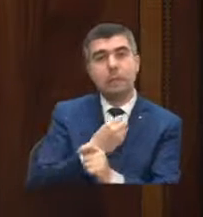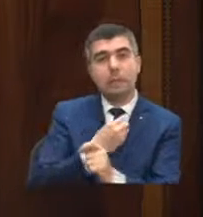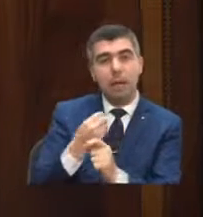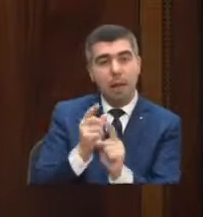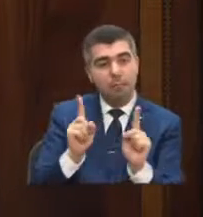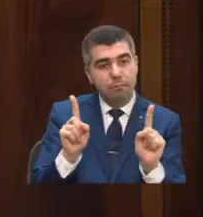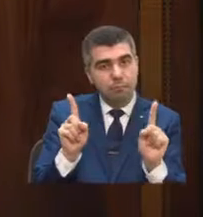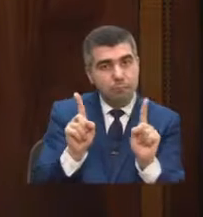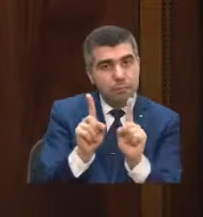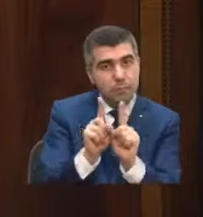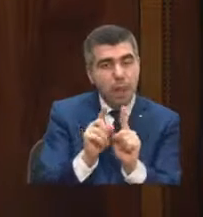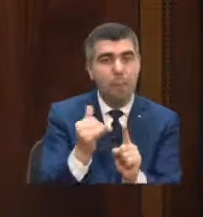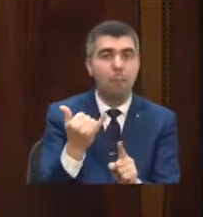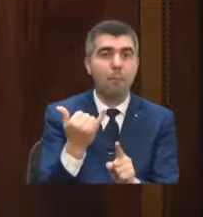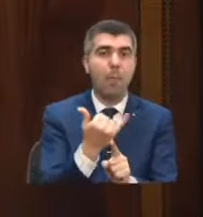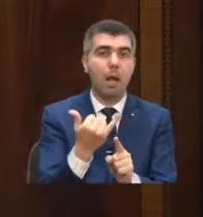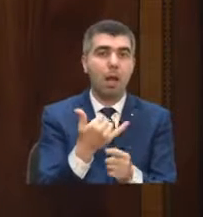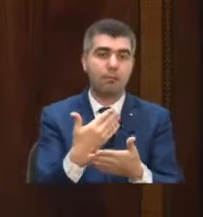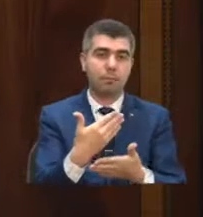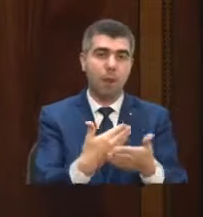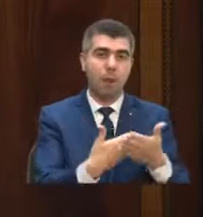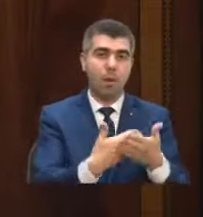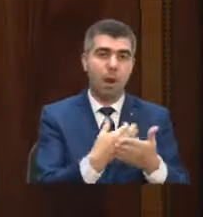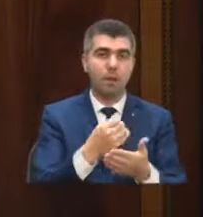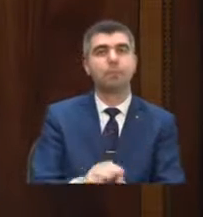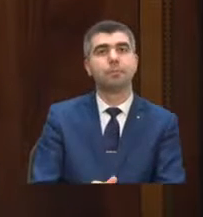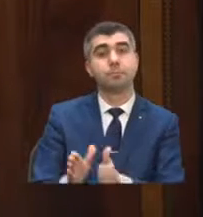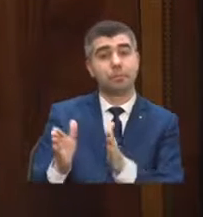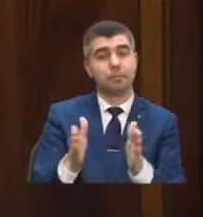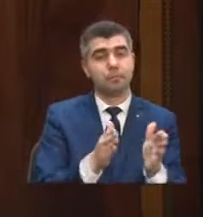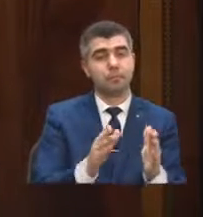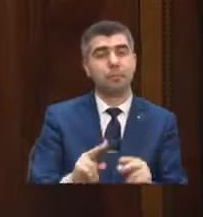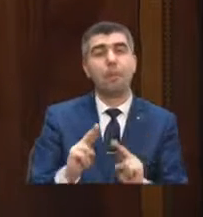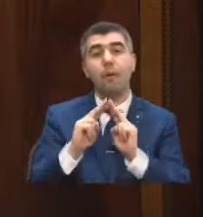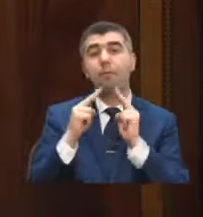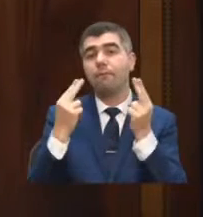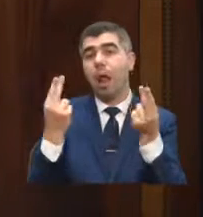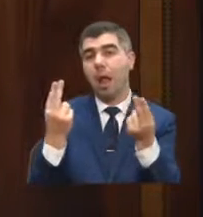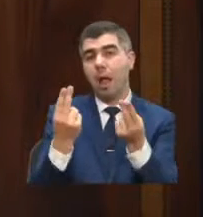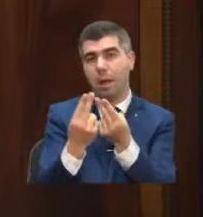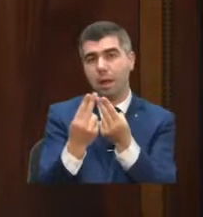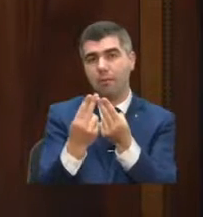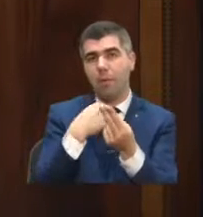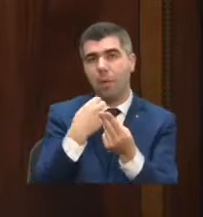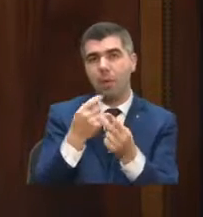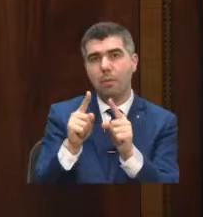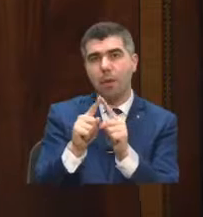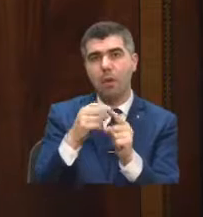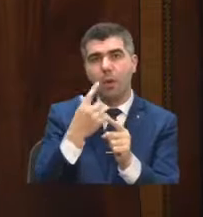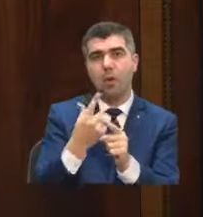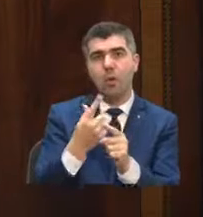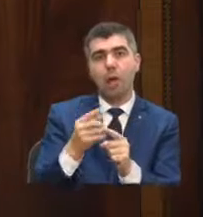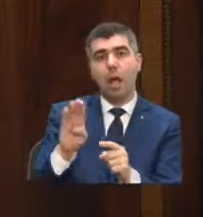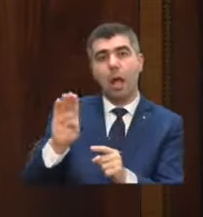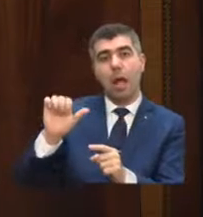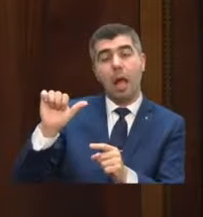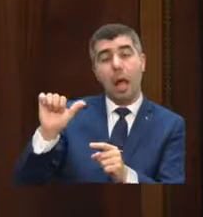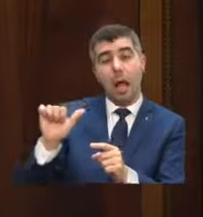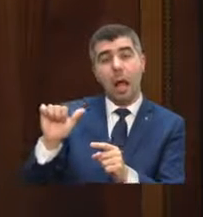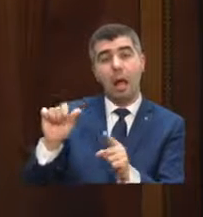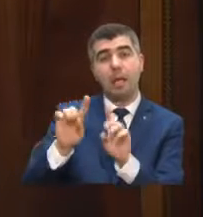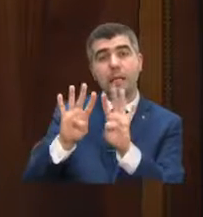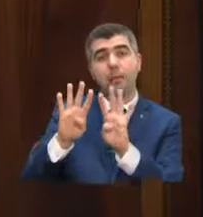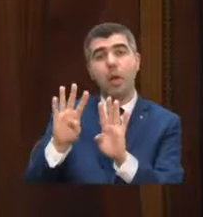حالات معينه. على الصعيد الدولي، على الصعيد الدولي الانفلونزا هذه السنه الأ كتعطي